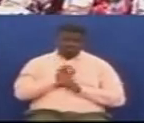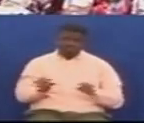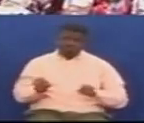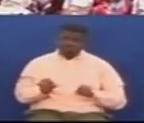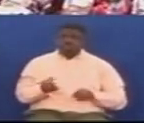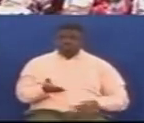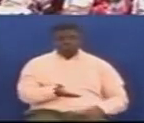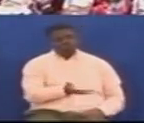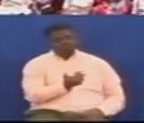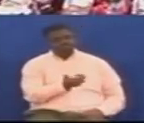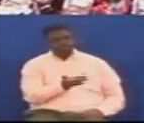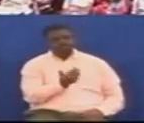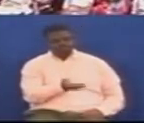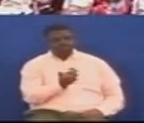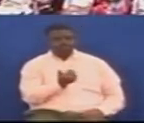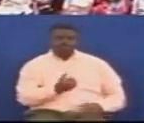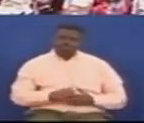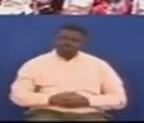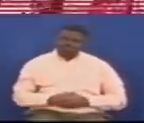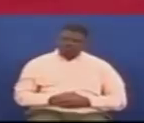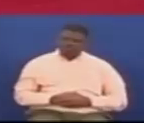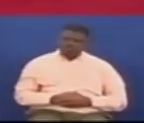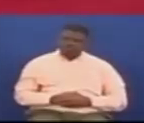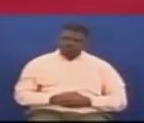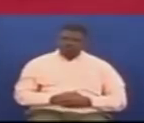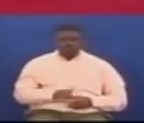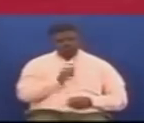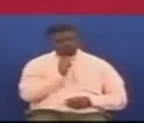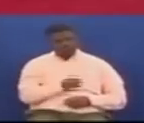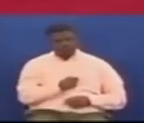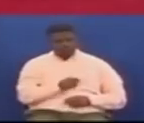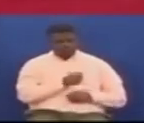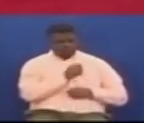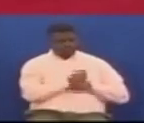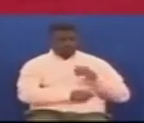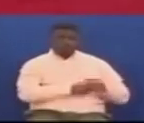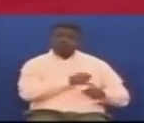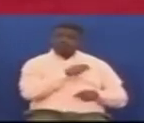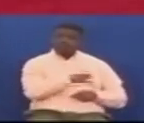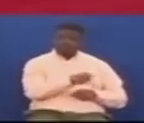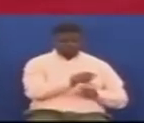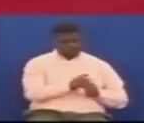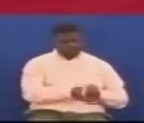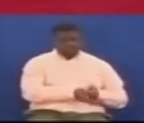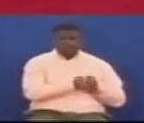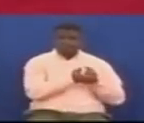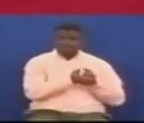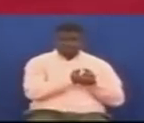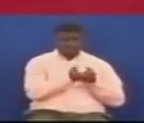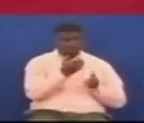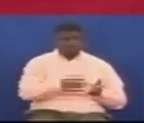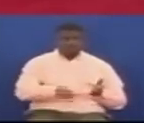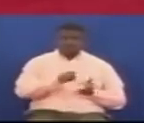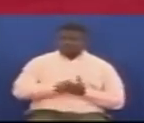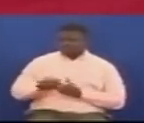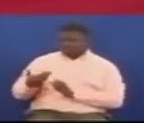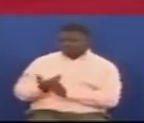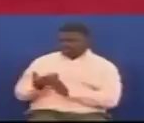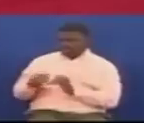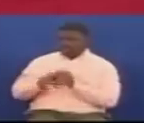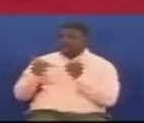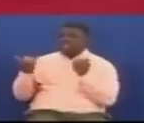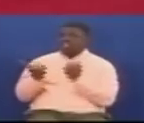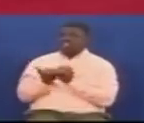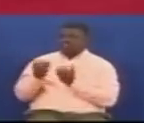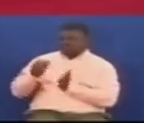Waziri endelea. Mheshimiwa Spika, hatua hizi zilisaidia kuongeza ukwasi kwenye benki na taasisi za